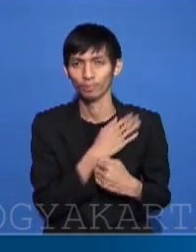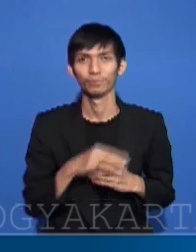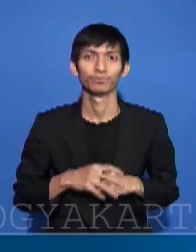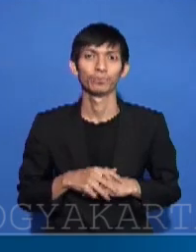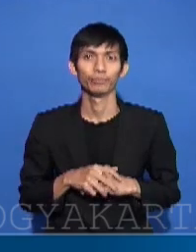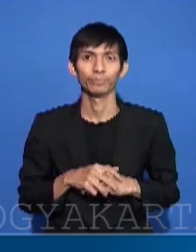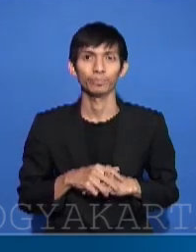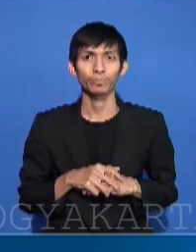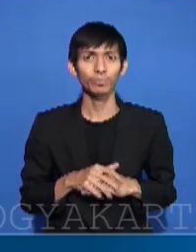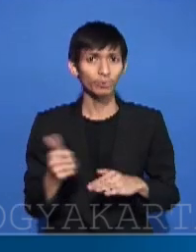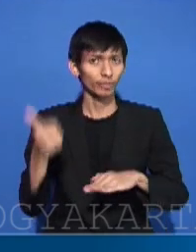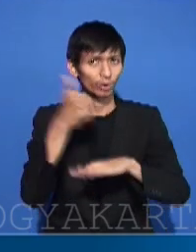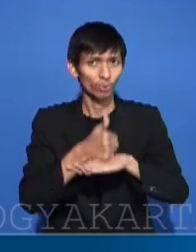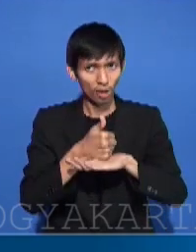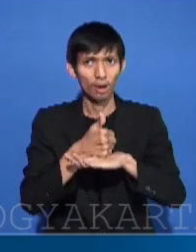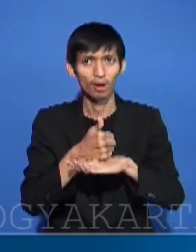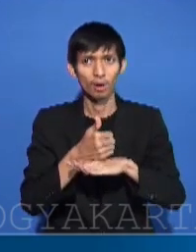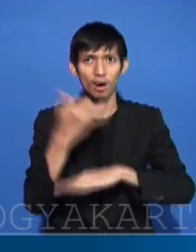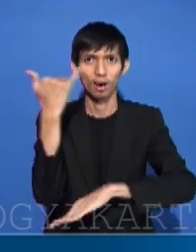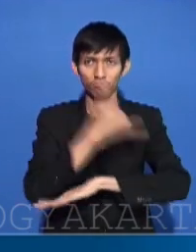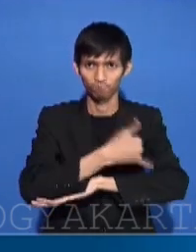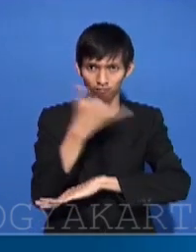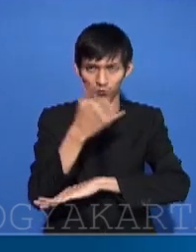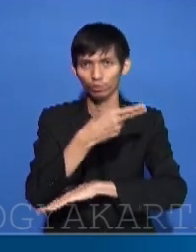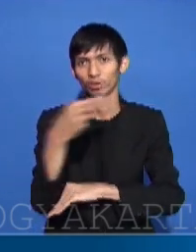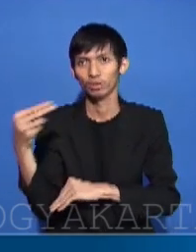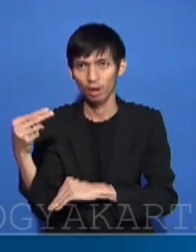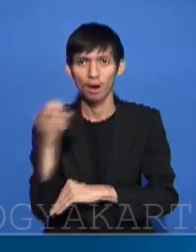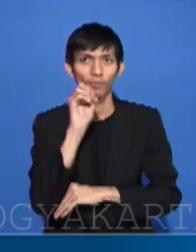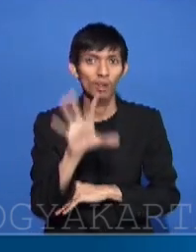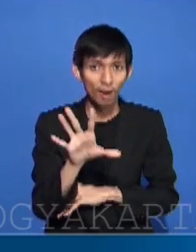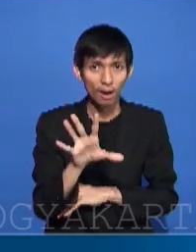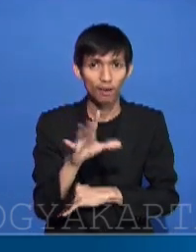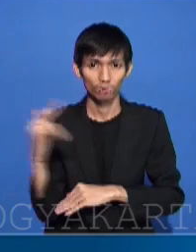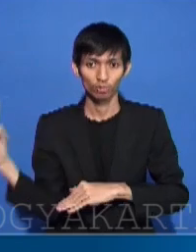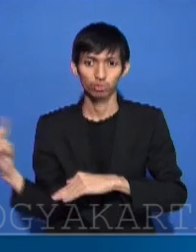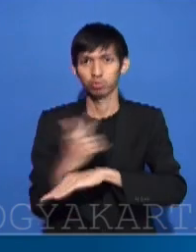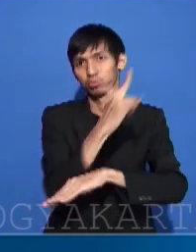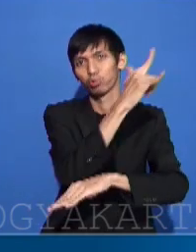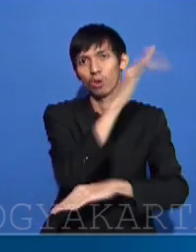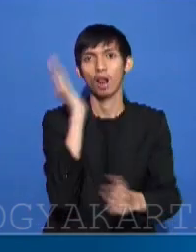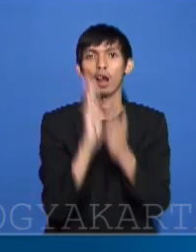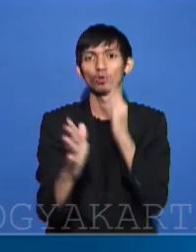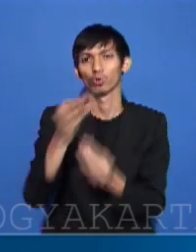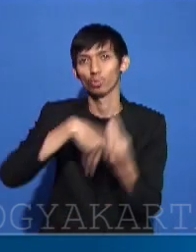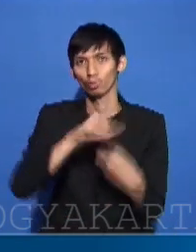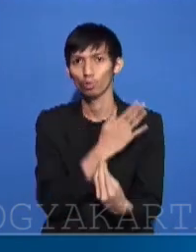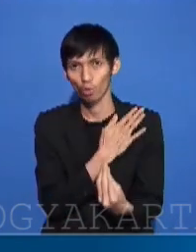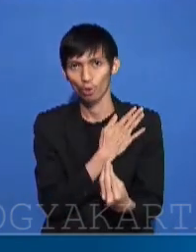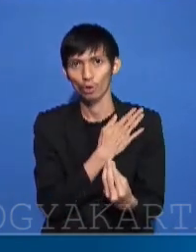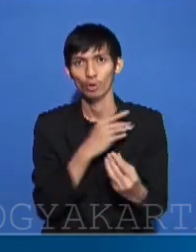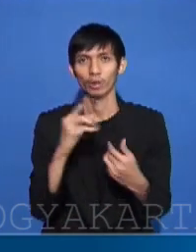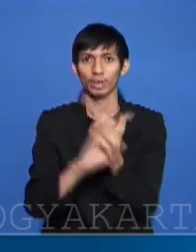Indonesia Salman El Farisi mengatakan penerbangan langsung atau tanpa transit umroh YIA Jeddah YIA saat